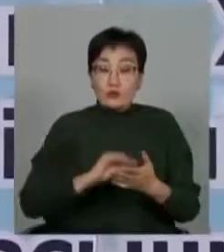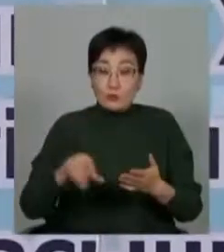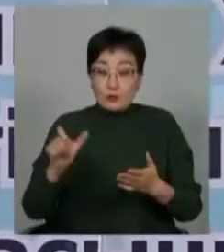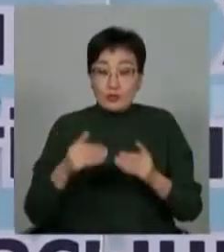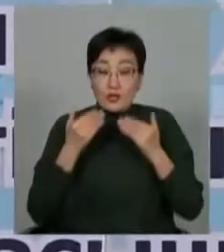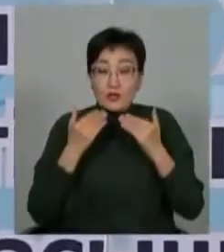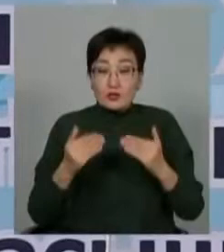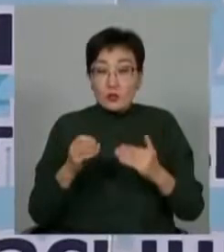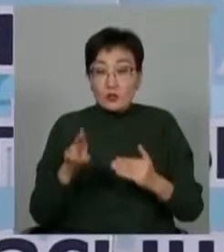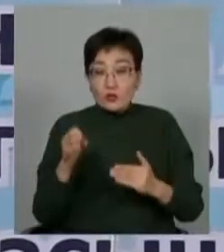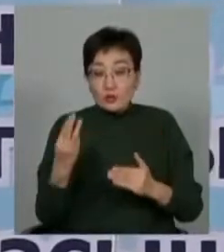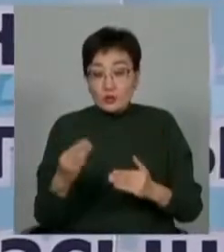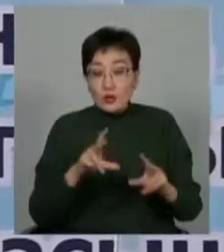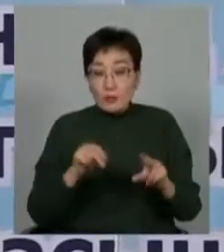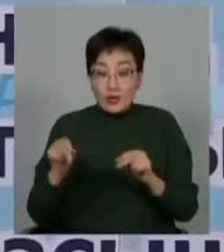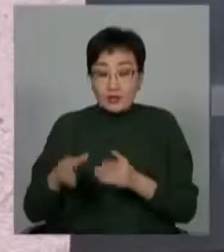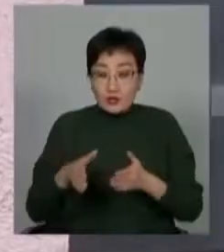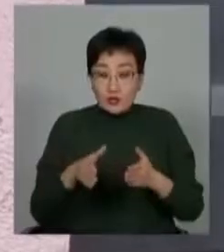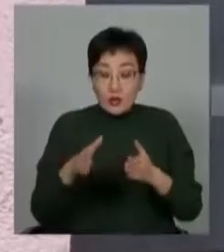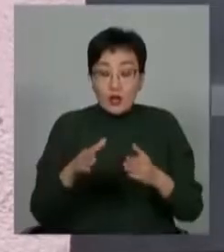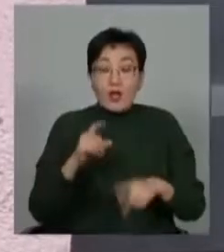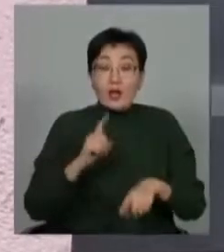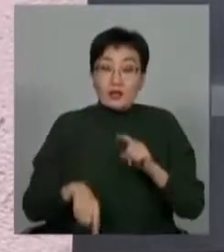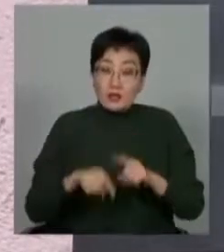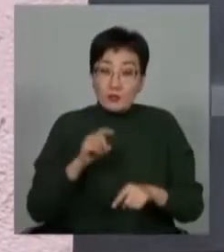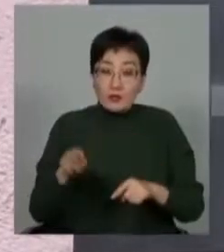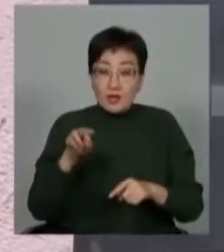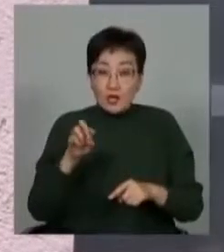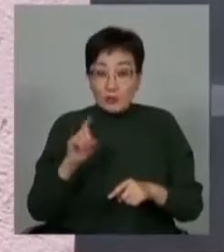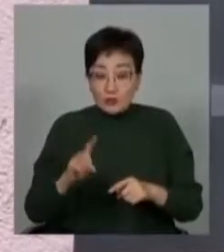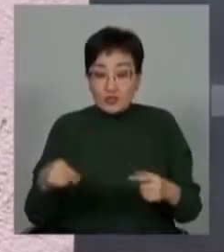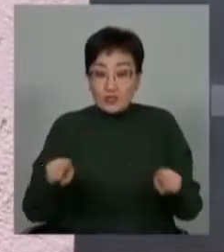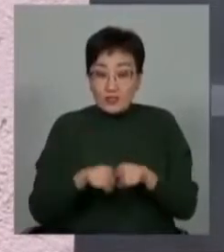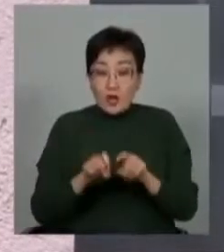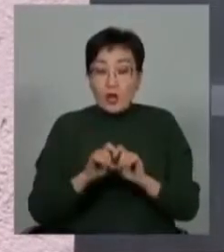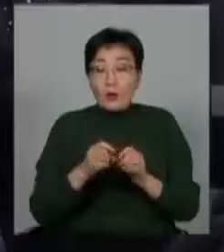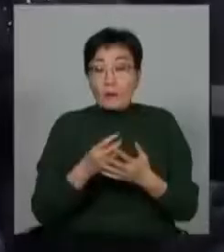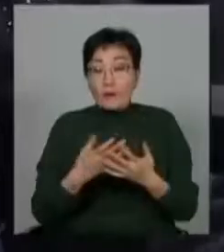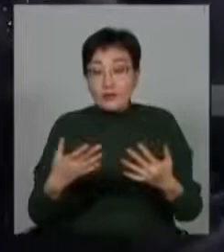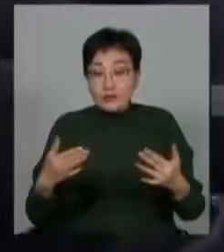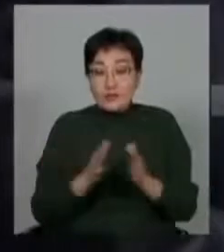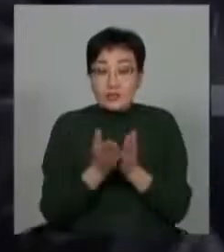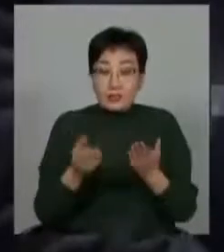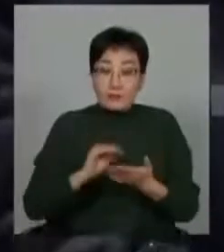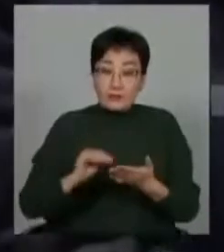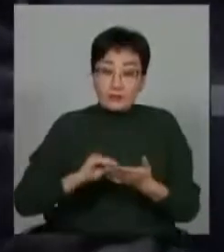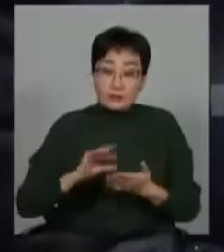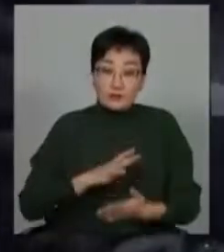көш бақыт жолында атамекен тағдыр дарабосында романдар мен бірнеше әңгімелер жинағының автора.